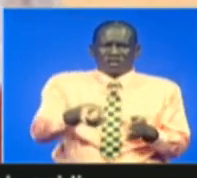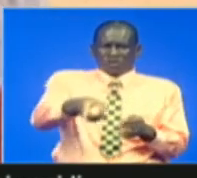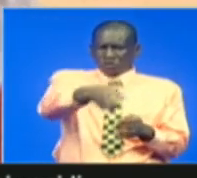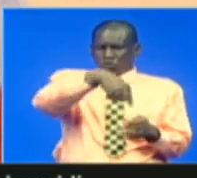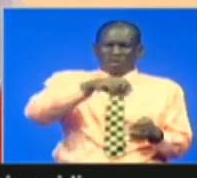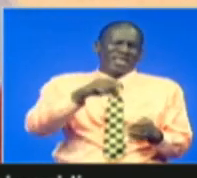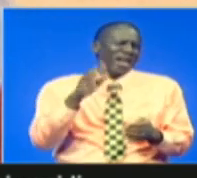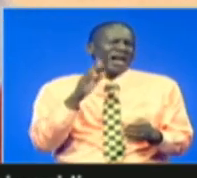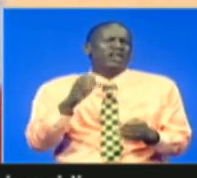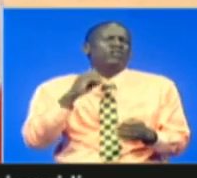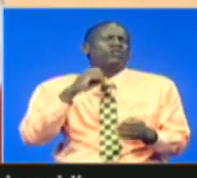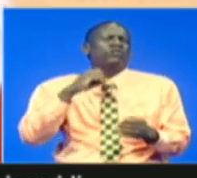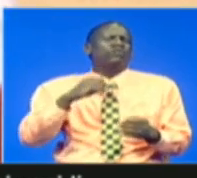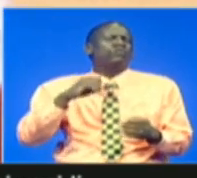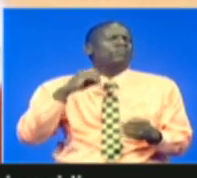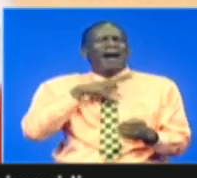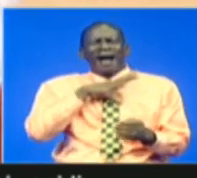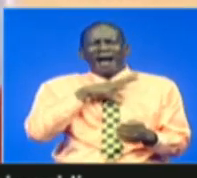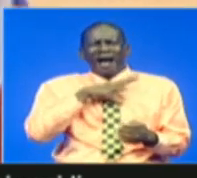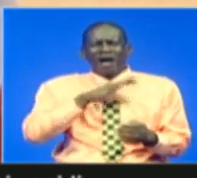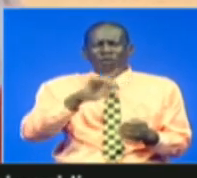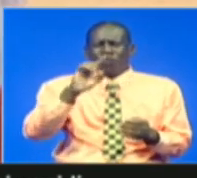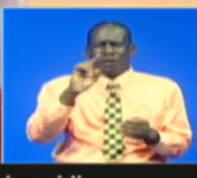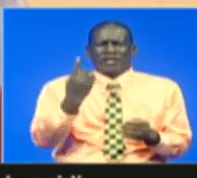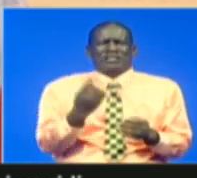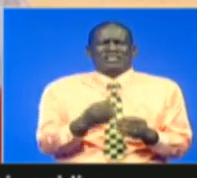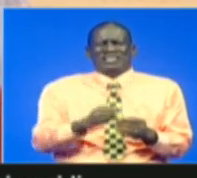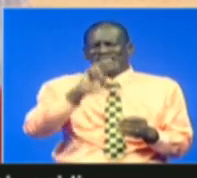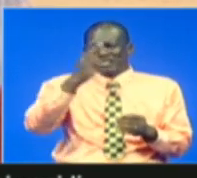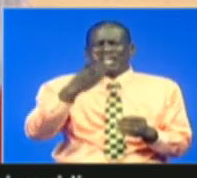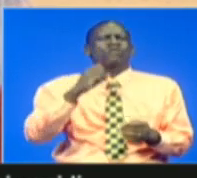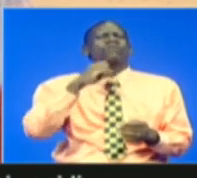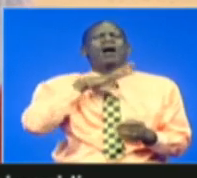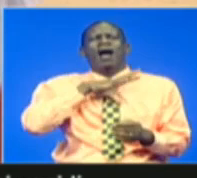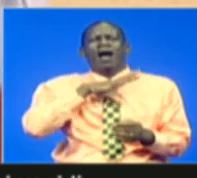nduru moja. Tukasikia nduru ya pili.